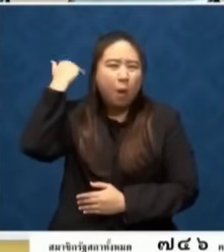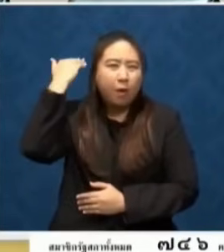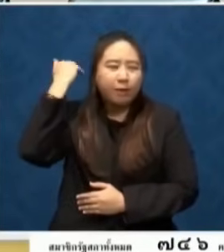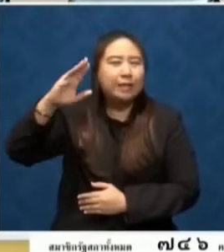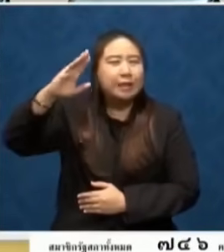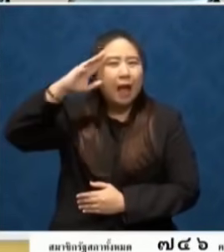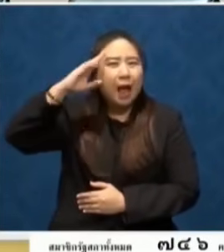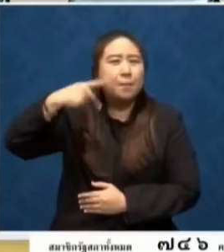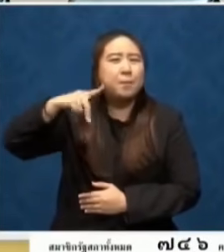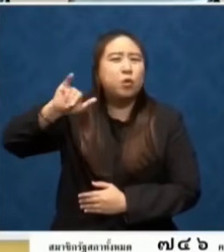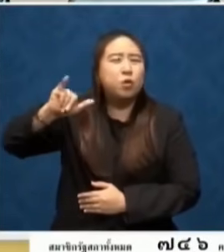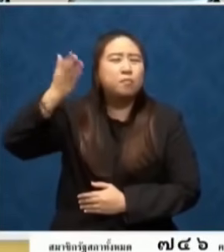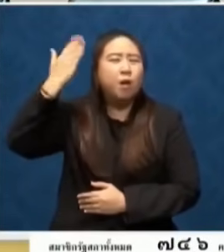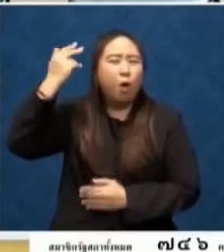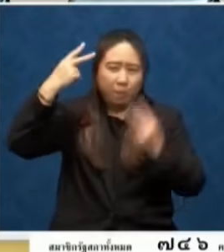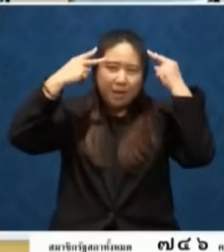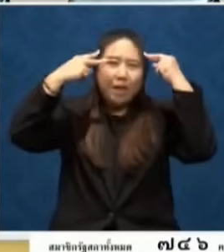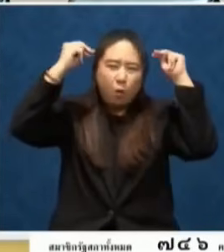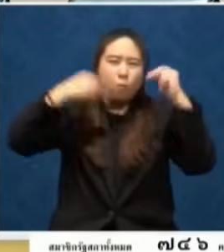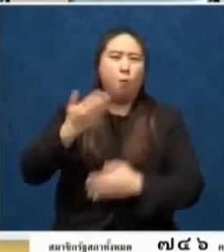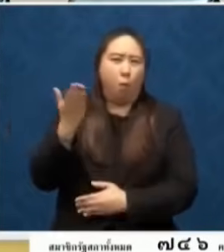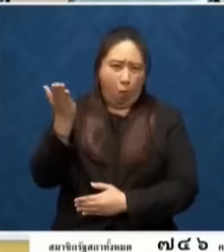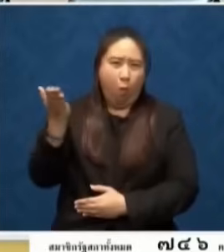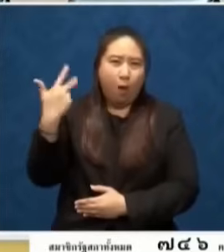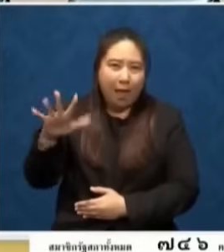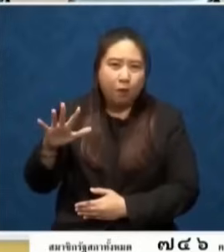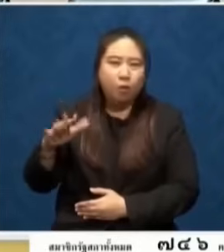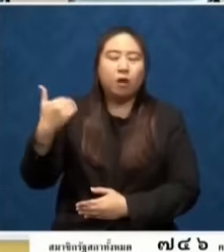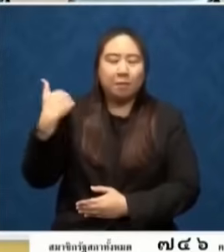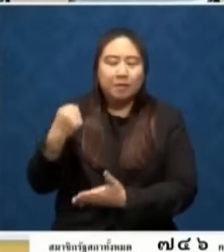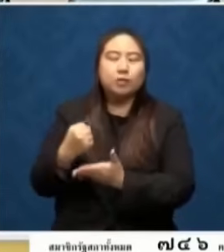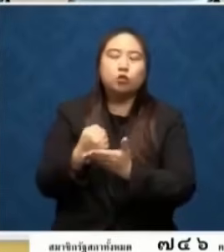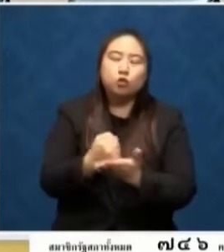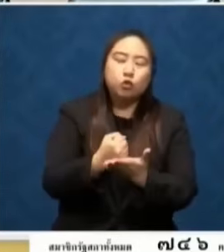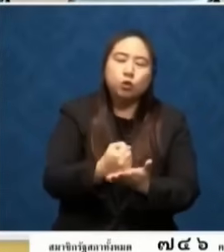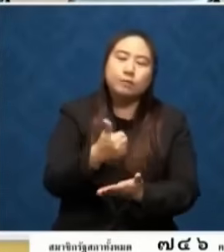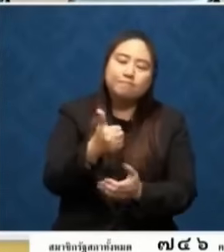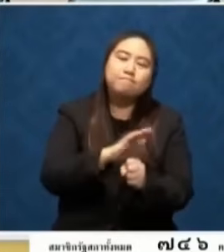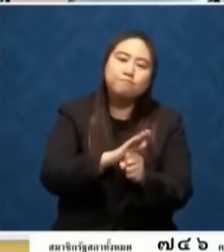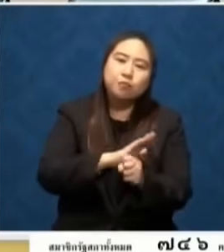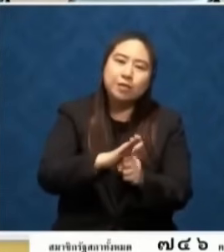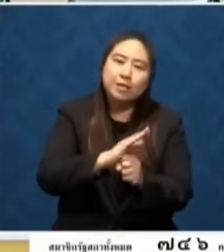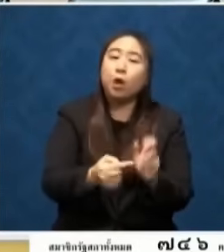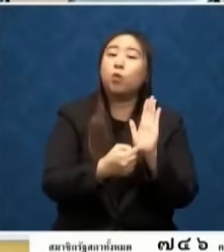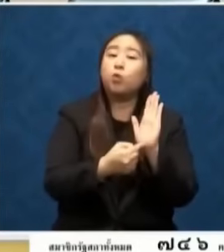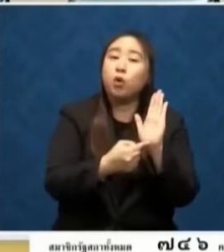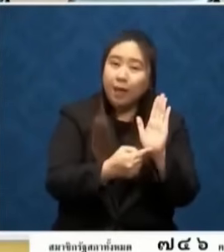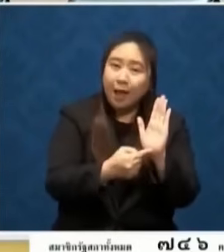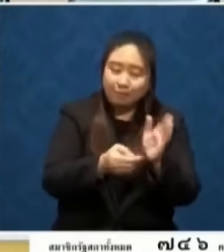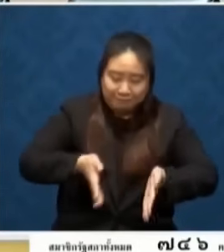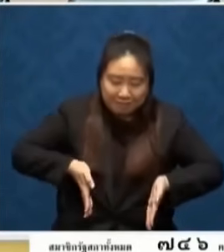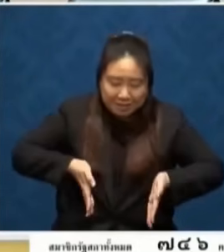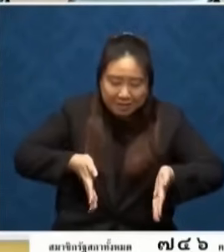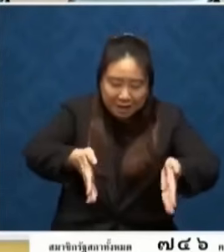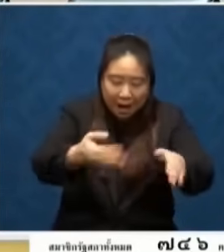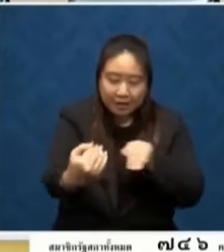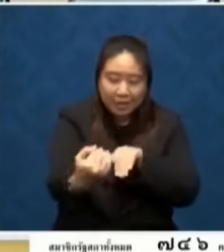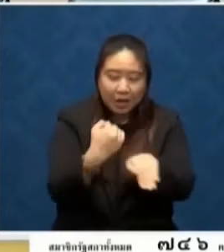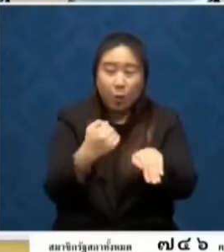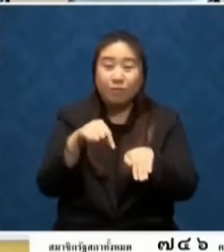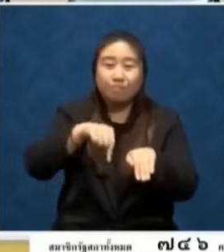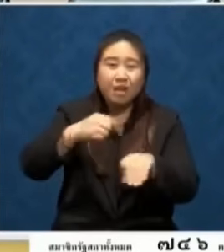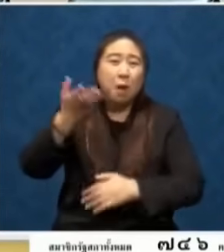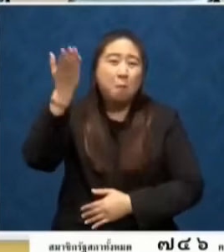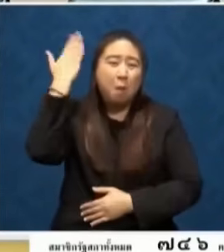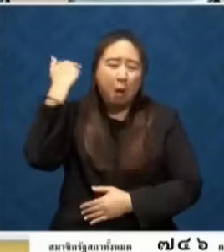ยุทธ์เป็นนายกรัฐมนตรีและก็ได้รับชดเชยบ้างในส่วนหนึ่งเช่นการปรับปรุงถนนทางที่ถูกละเล